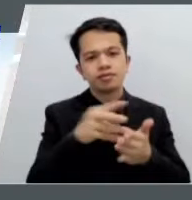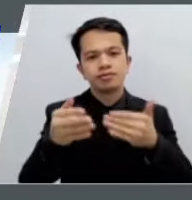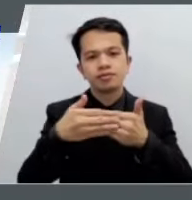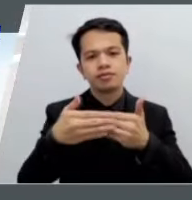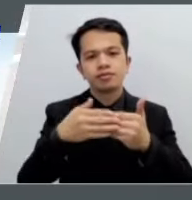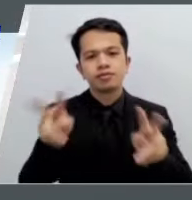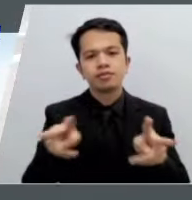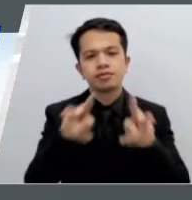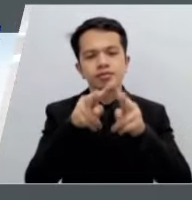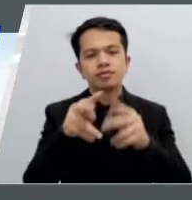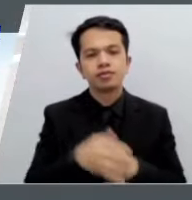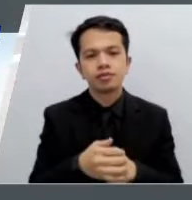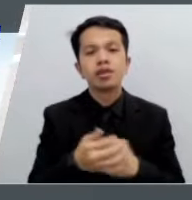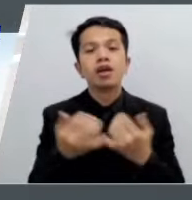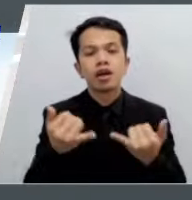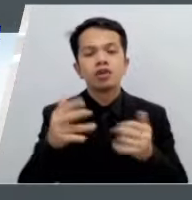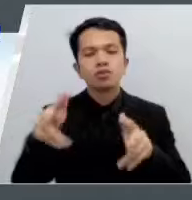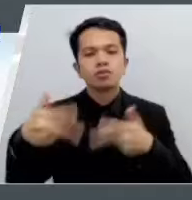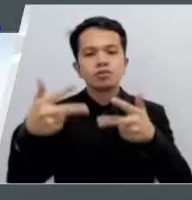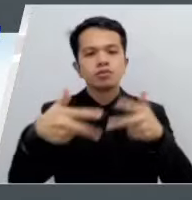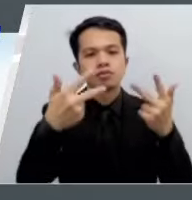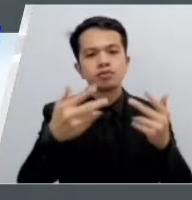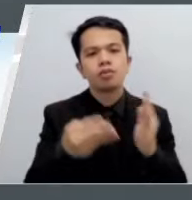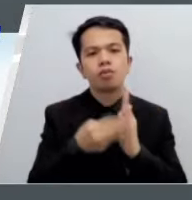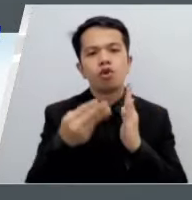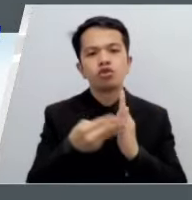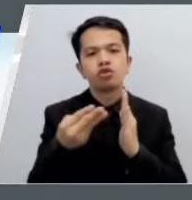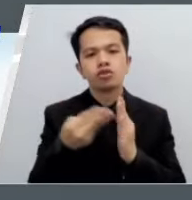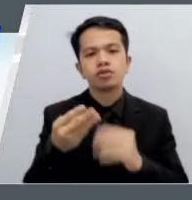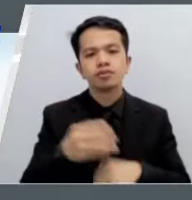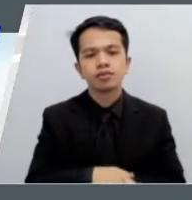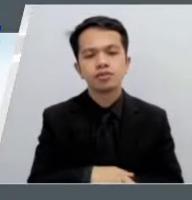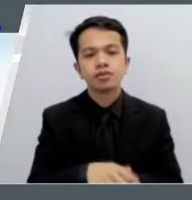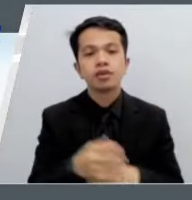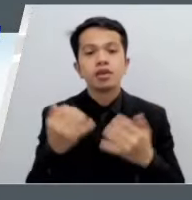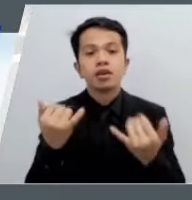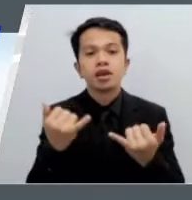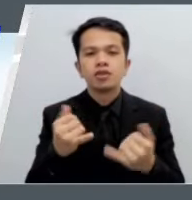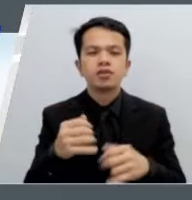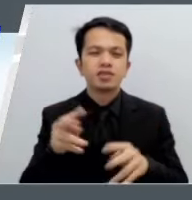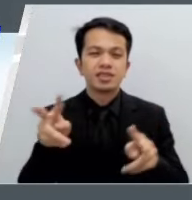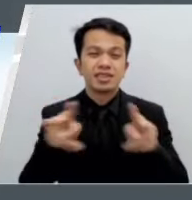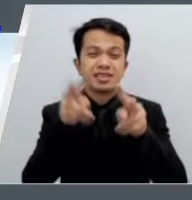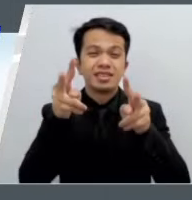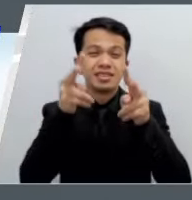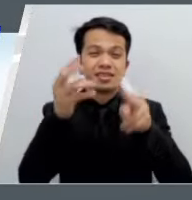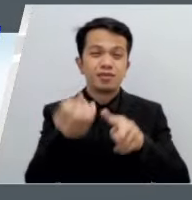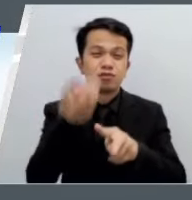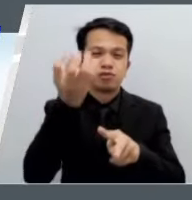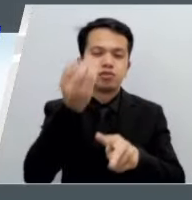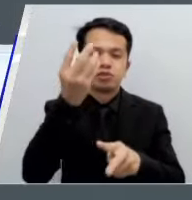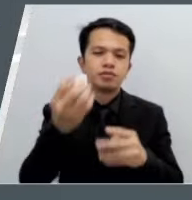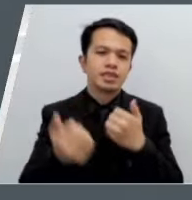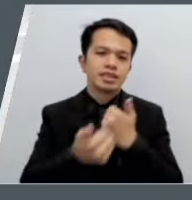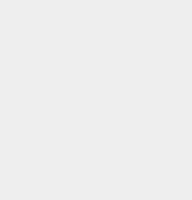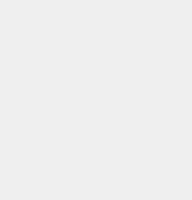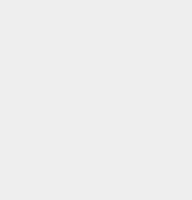sa modular distance learning. Ang VOG ay delikado sa kalusugan lalo na sa mga may karamdaman.